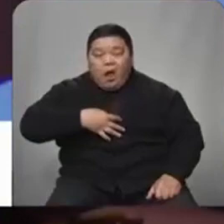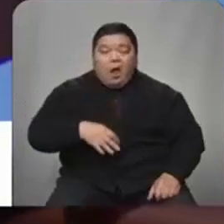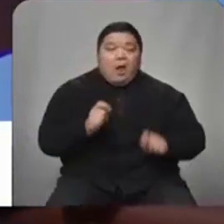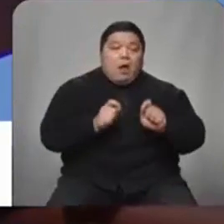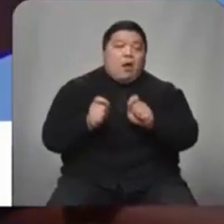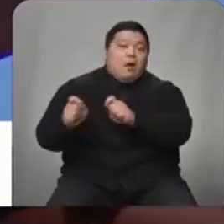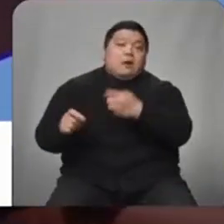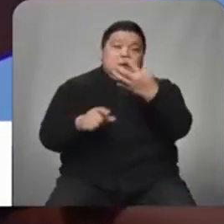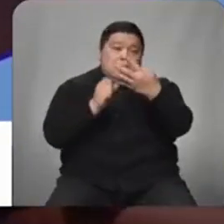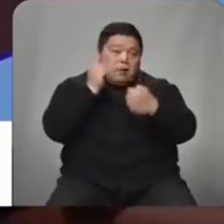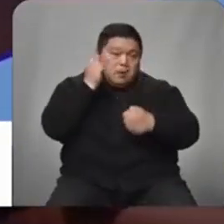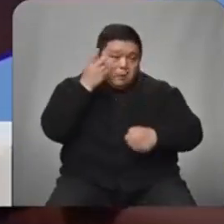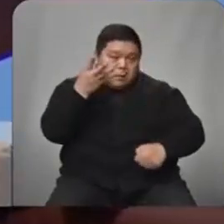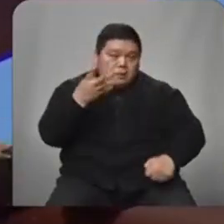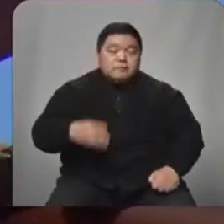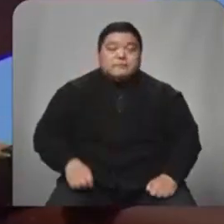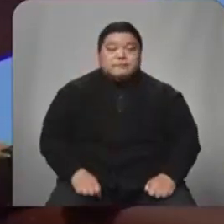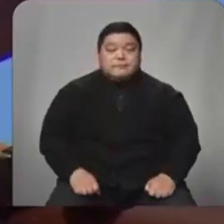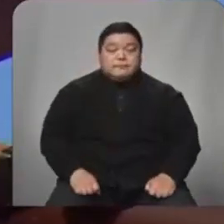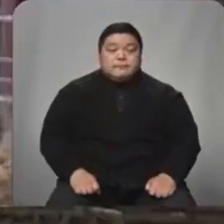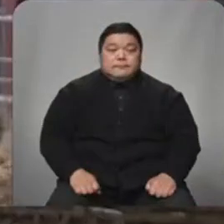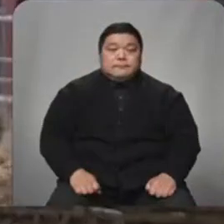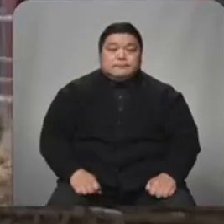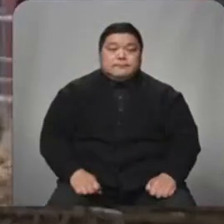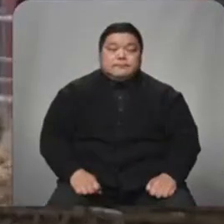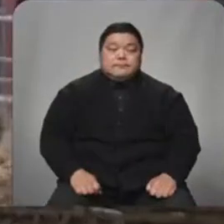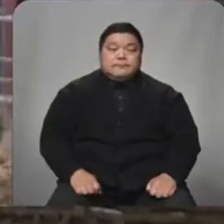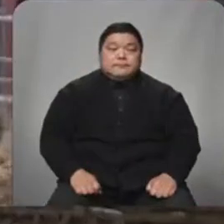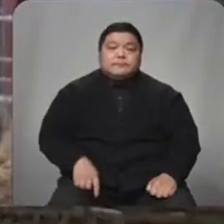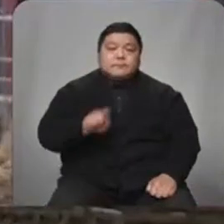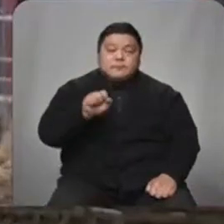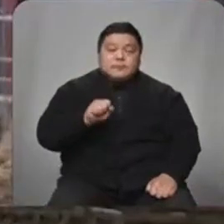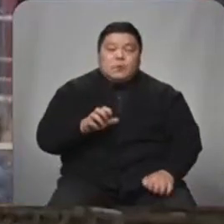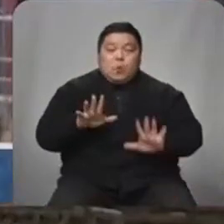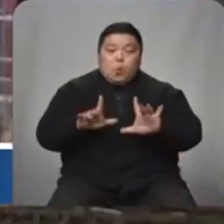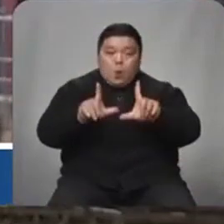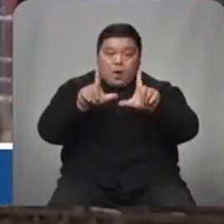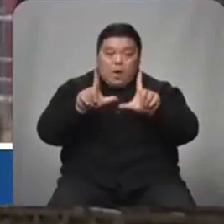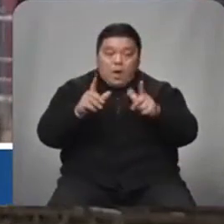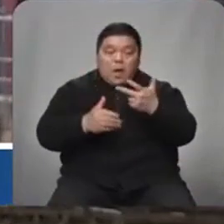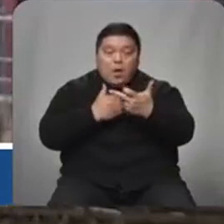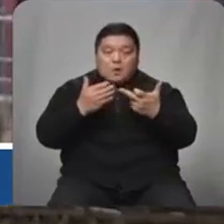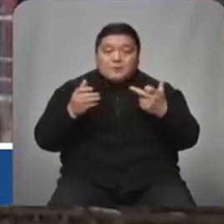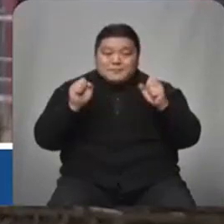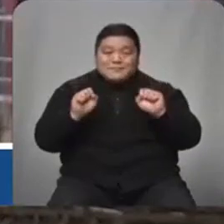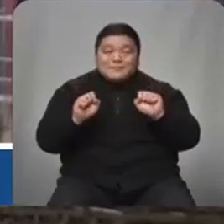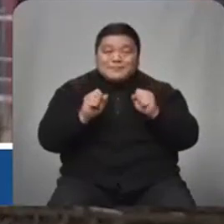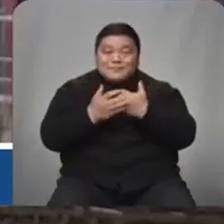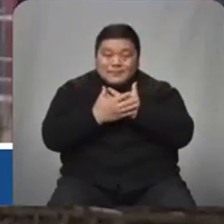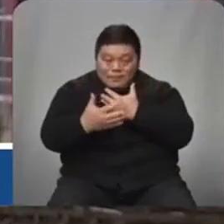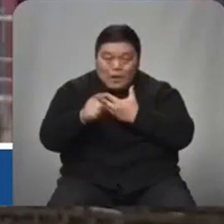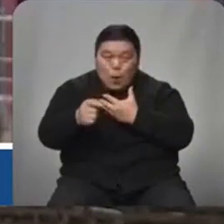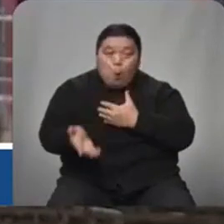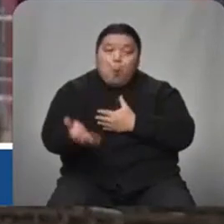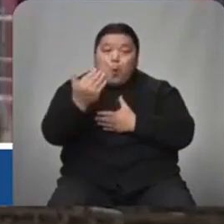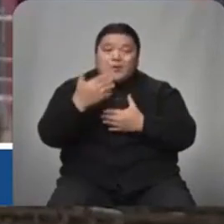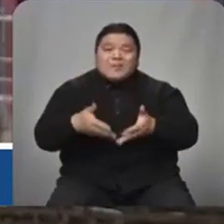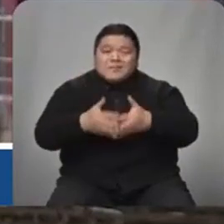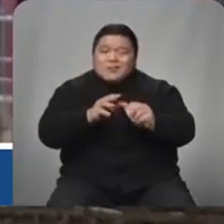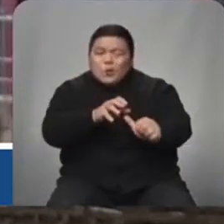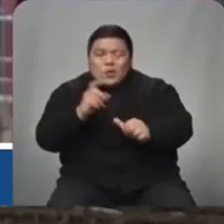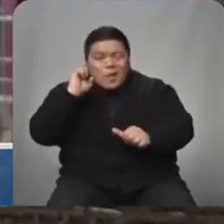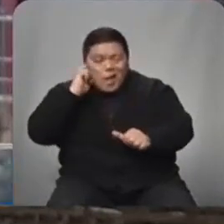4개월간 중단됐기 때문입니다. 양양군은 올해 강원 도민체육대회에 볼링장 활용을 검토하고 있었지만 준공